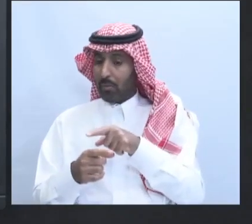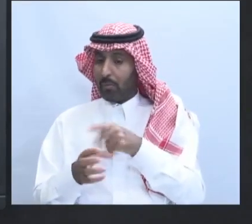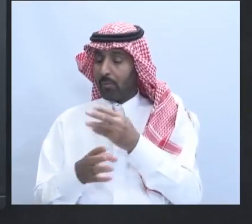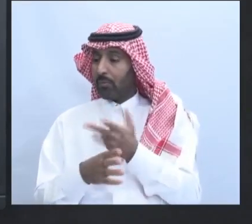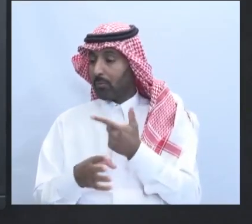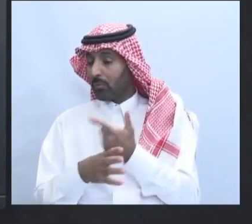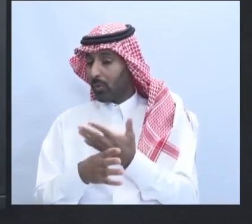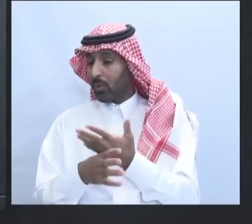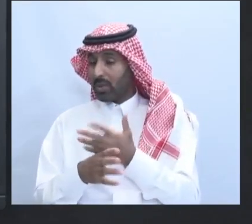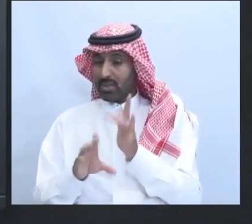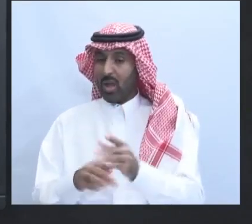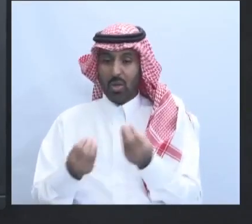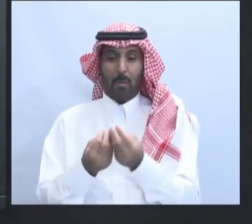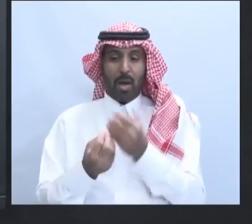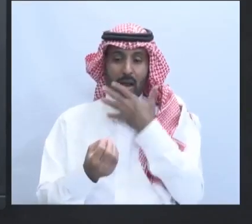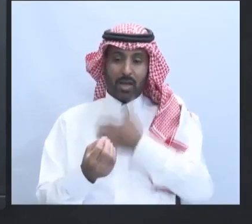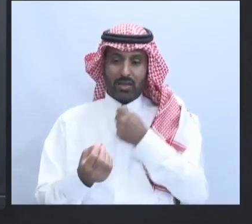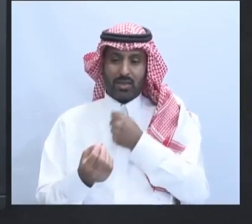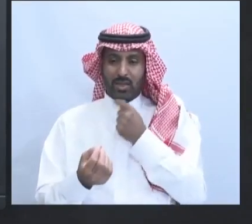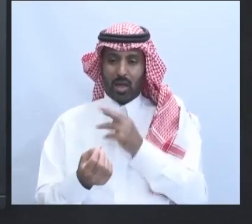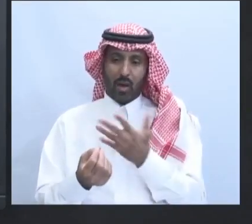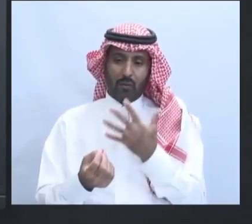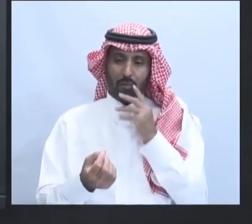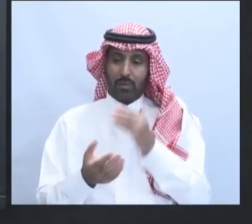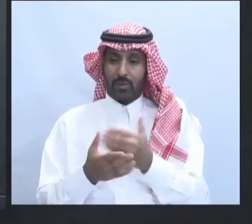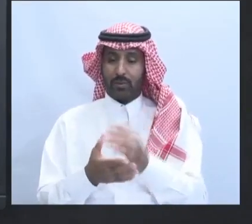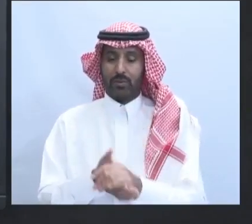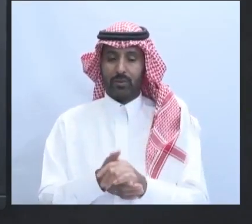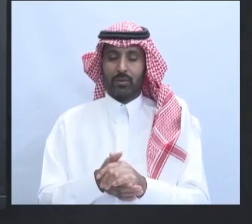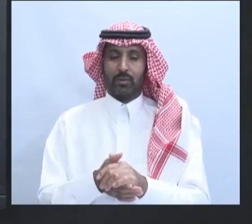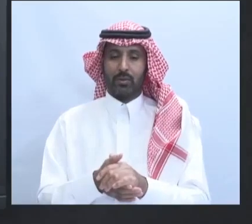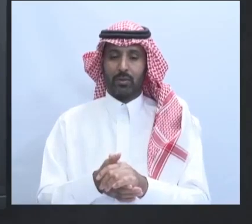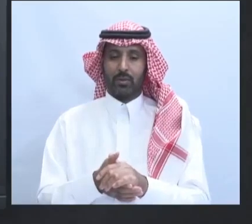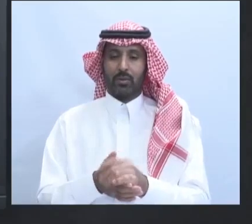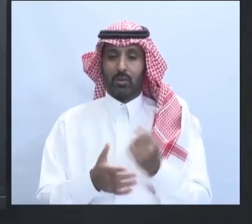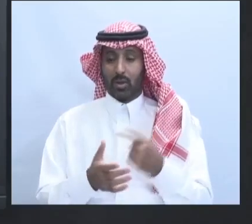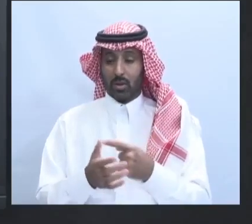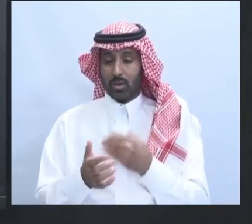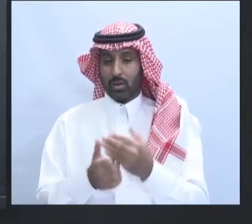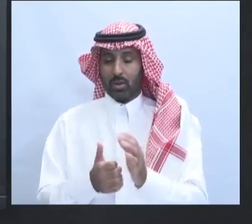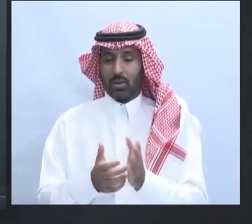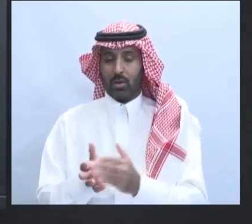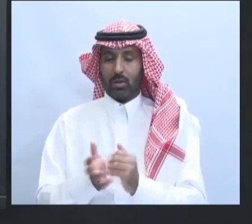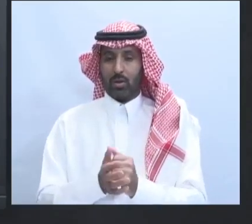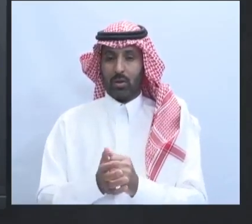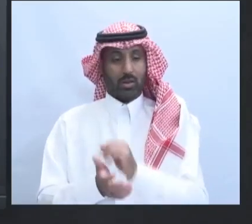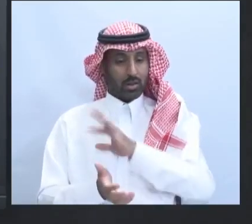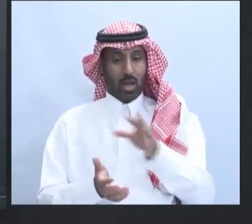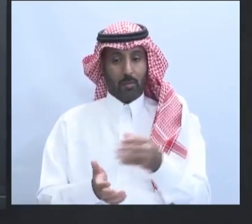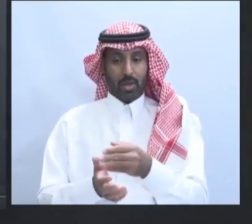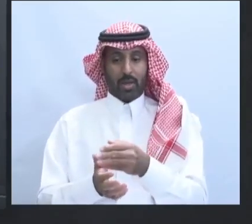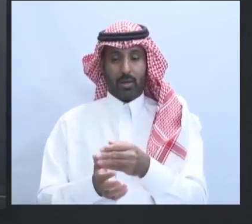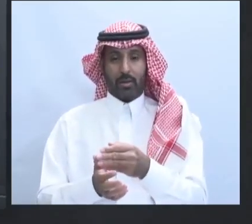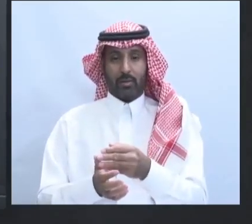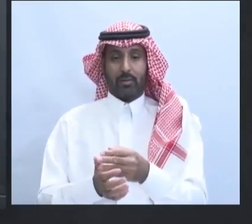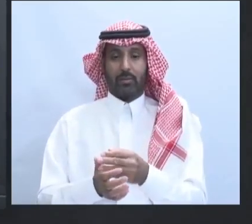لرسول الله لكنهم يخشون الوقوع في الخطا والدخول في هذا الوعيد الشديد لذلك الامر اتطلب من الجميع منا